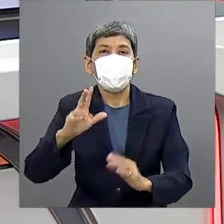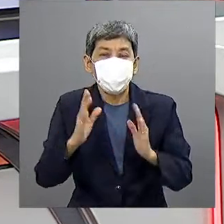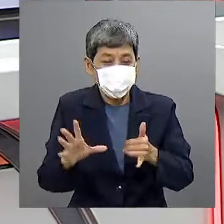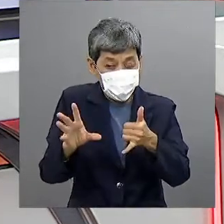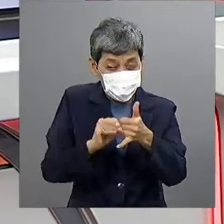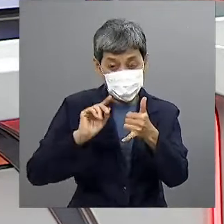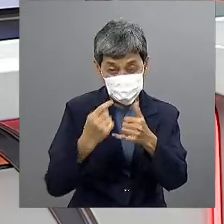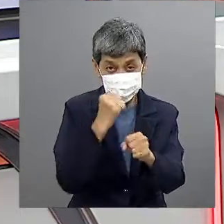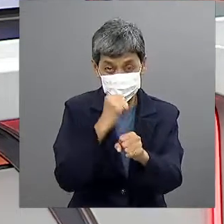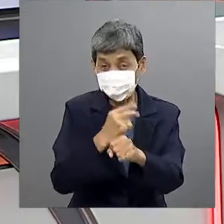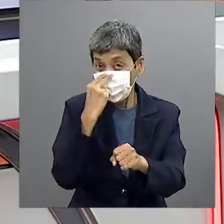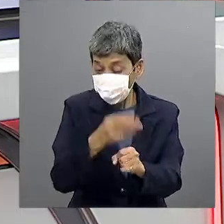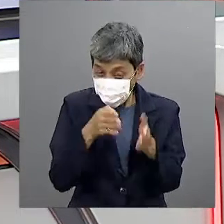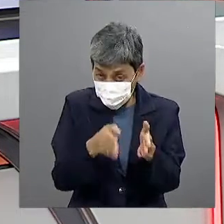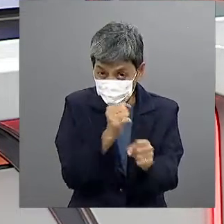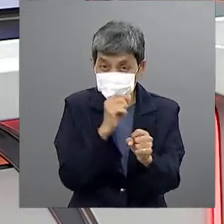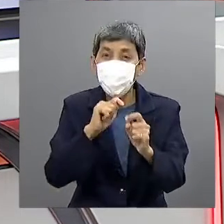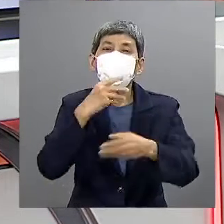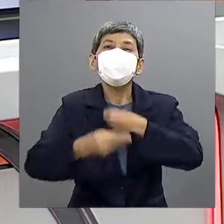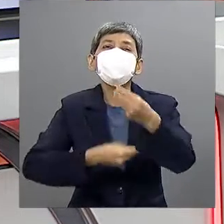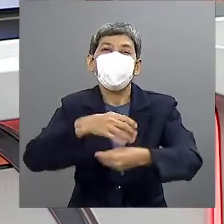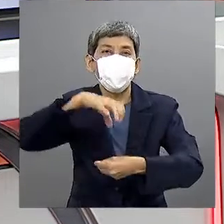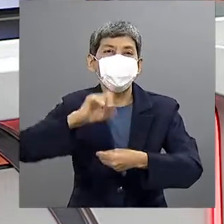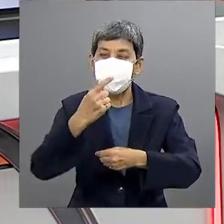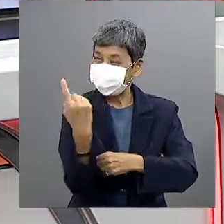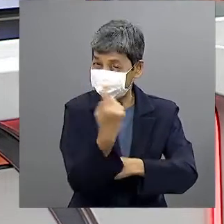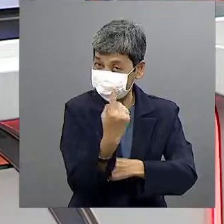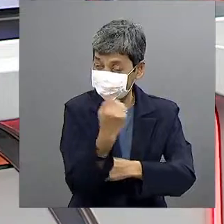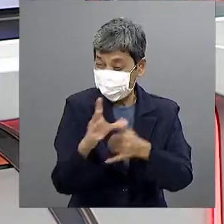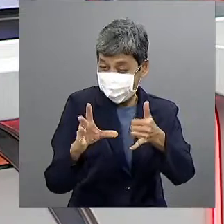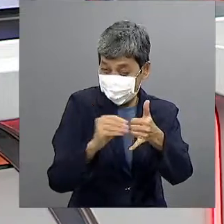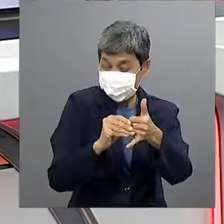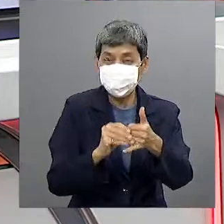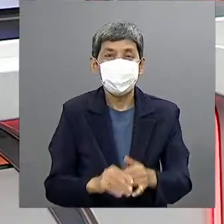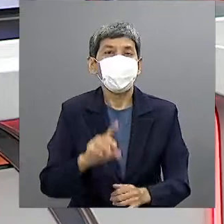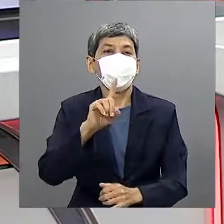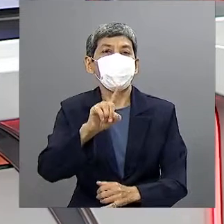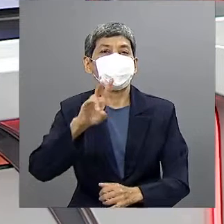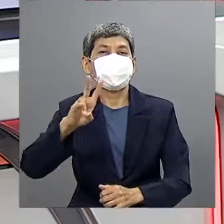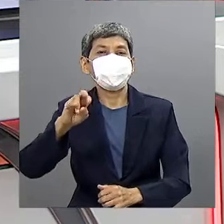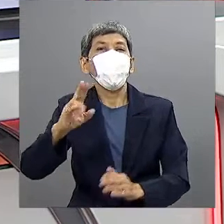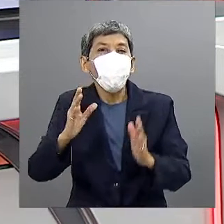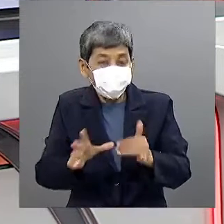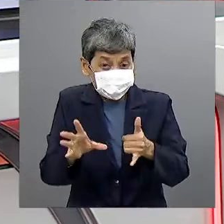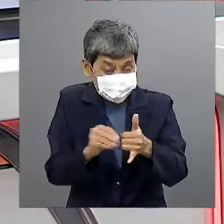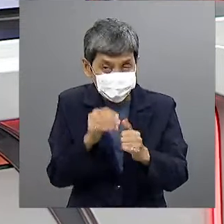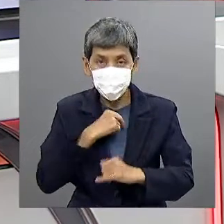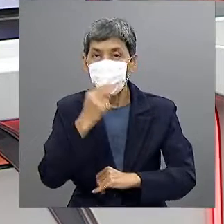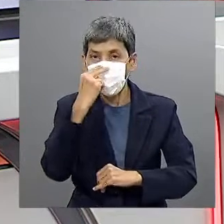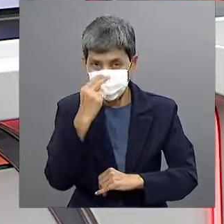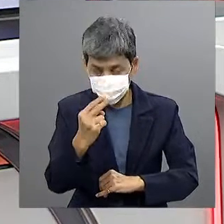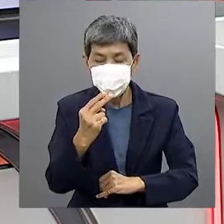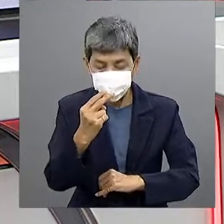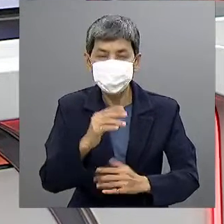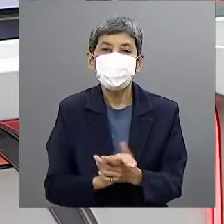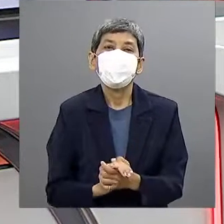าะเฉพาะจุดที่ตลาดเมืองใหม่ที่เดียวค่ะพบผู้ติดเชื้อถึง172คนเราจะไปติดตามสถานการณ์ล่าสุดกับคุณโกวิท